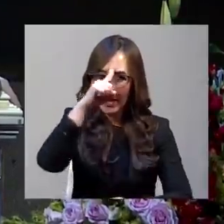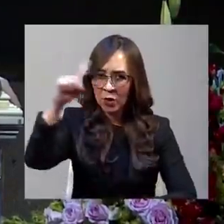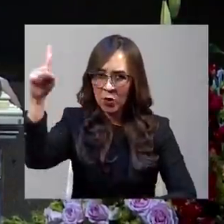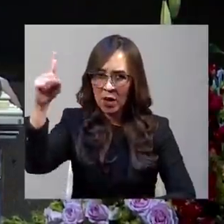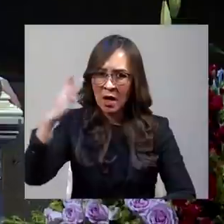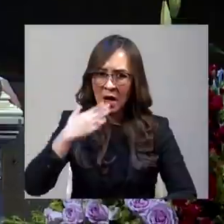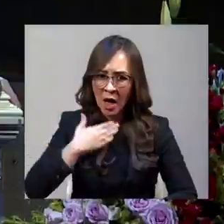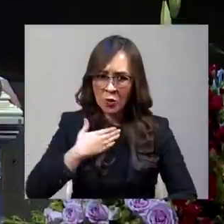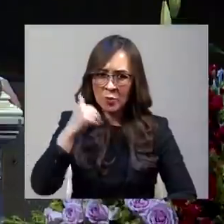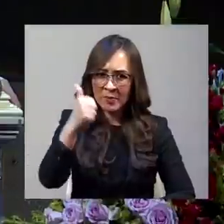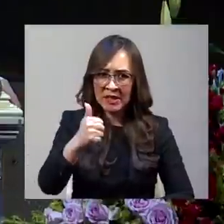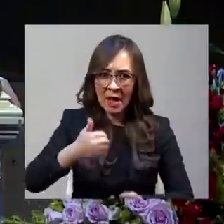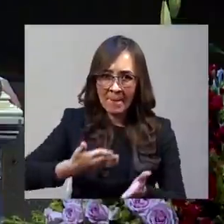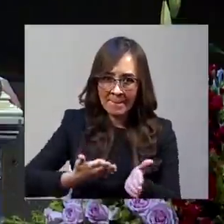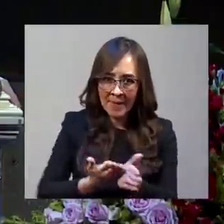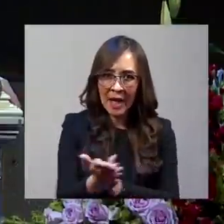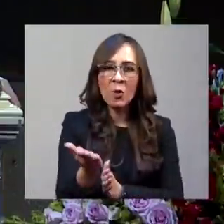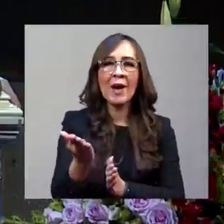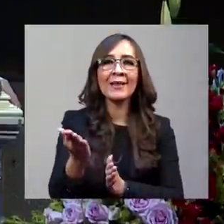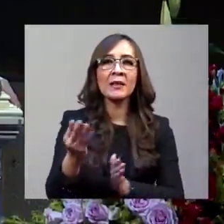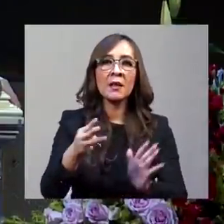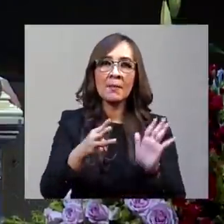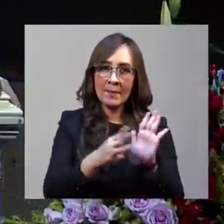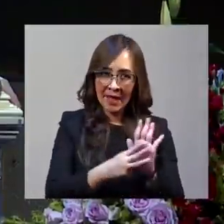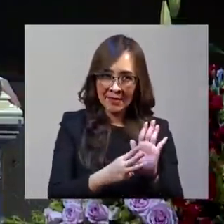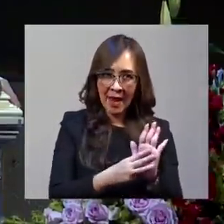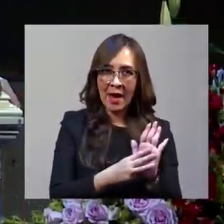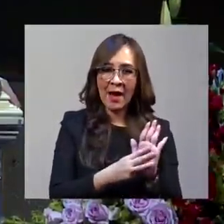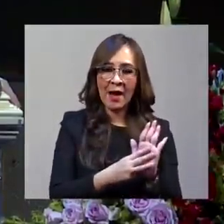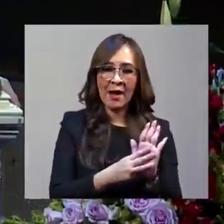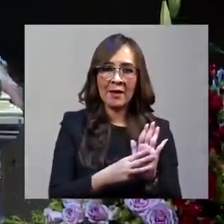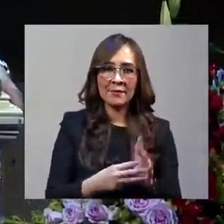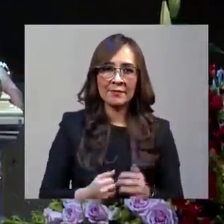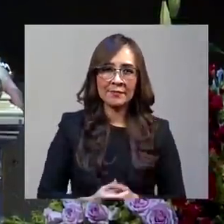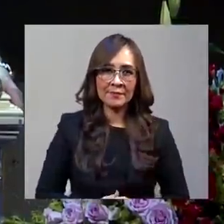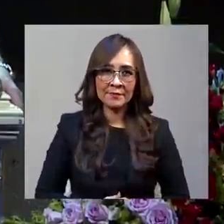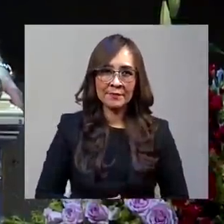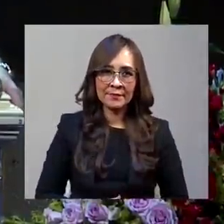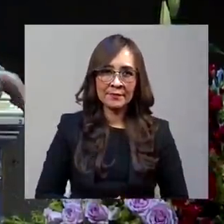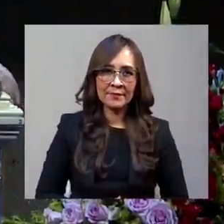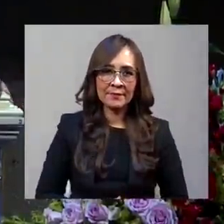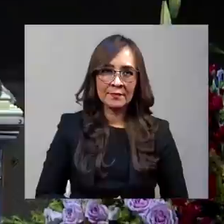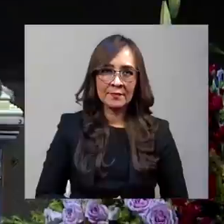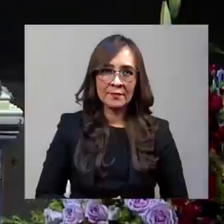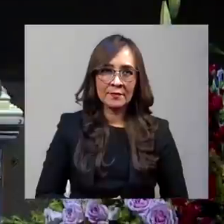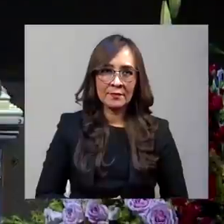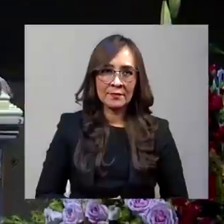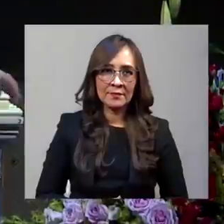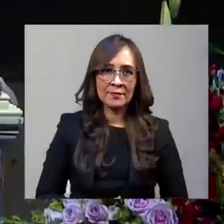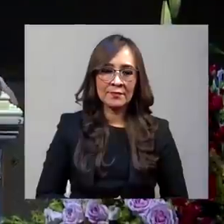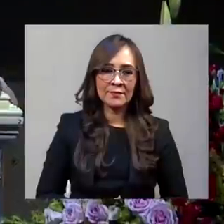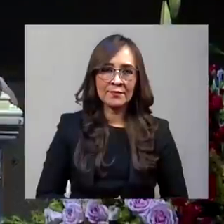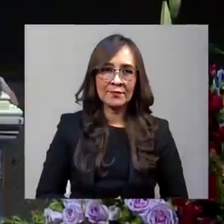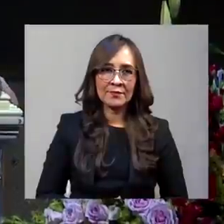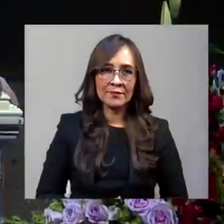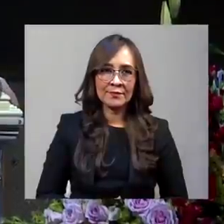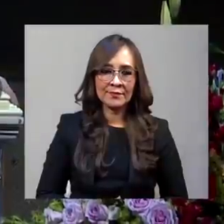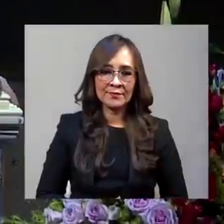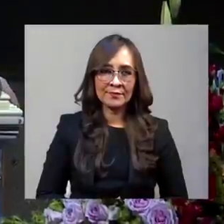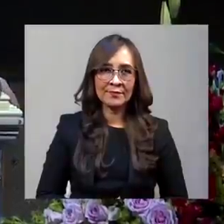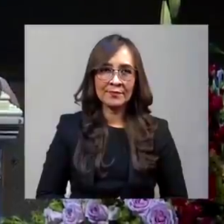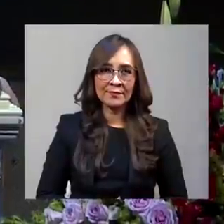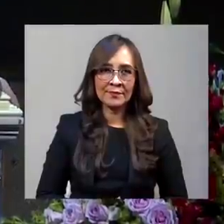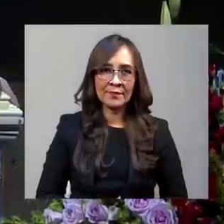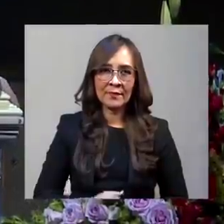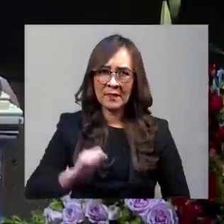lembah kekelaman, aku tidak takut bahaya, gadamu dan tongkatmu menjadi penghiburan bagi aku. Life doesn't need to be perfect.